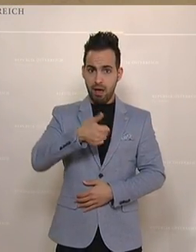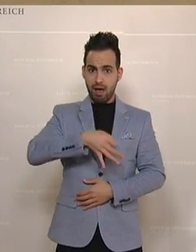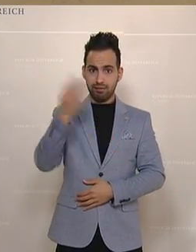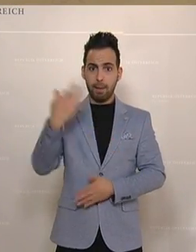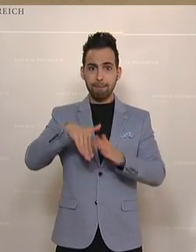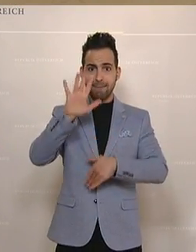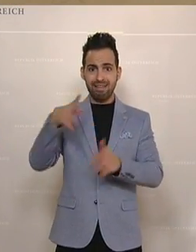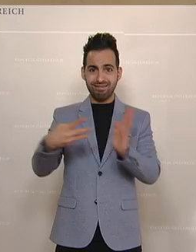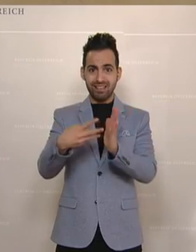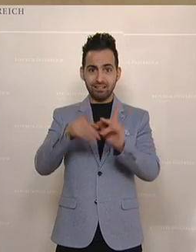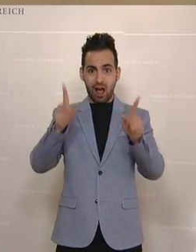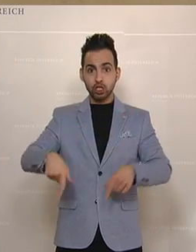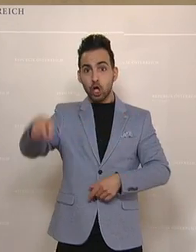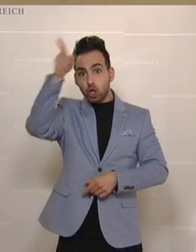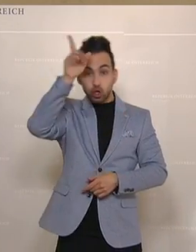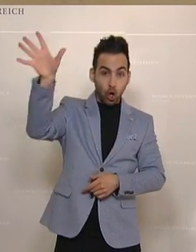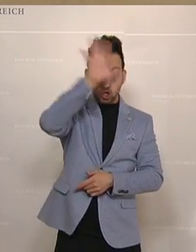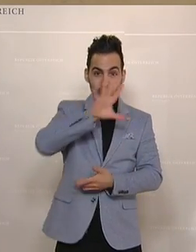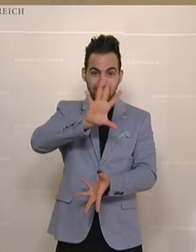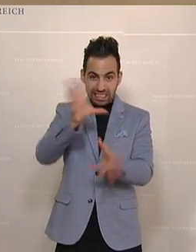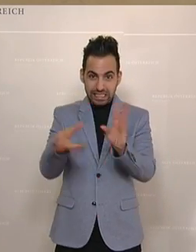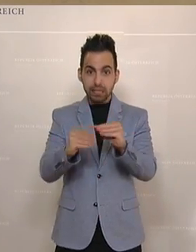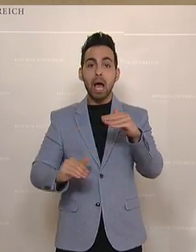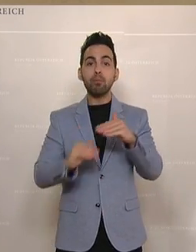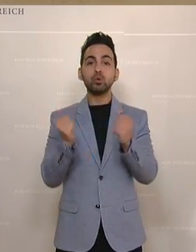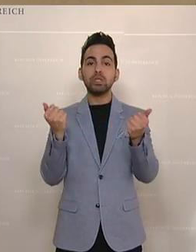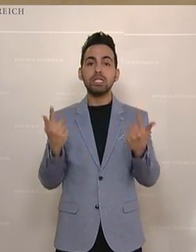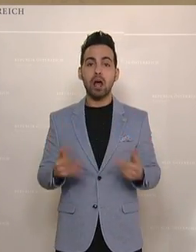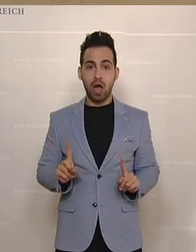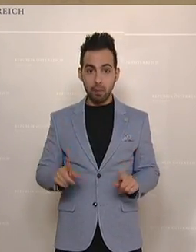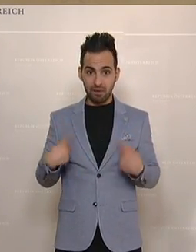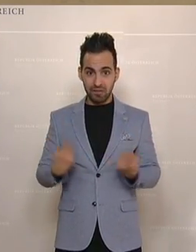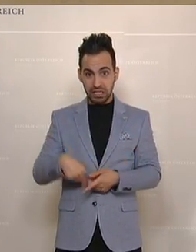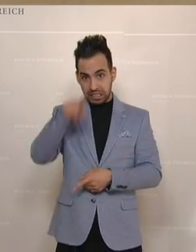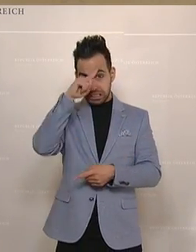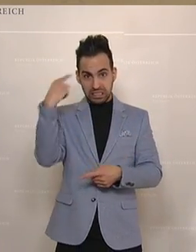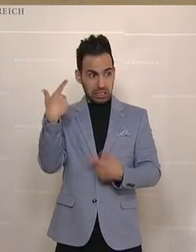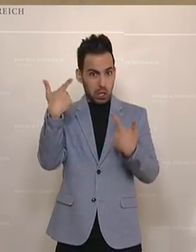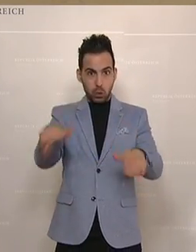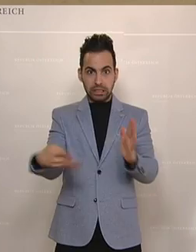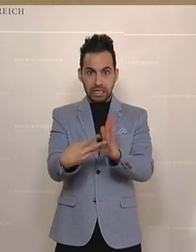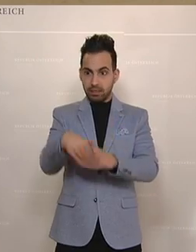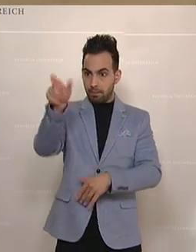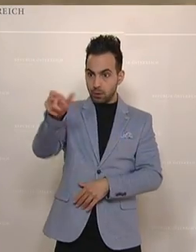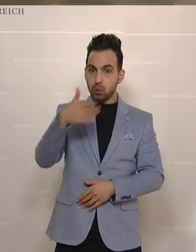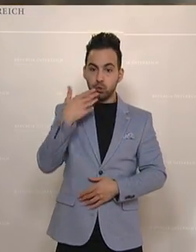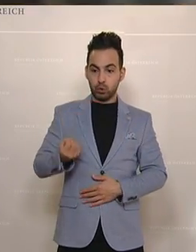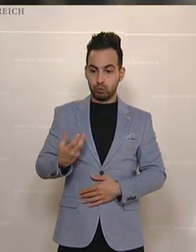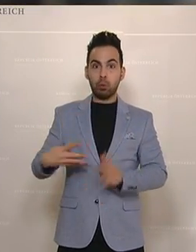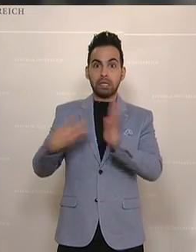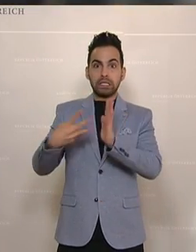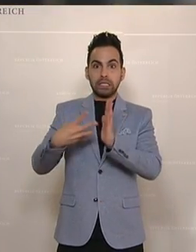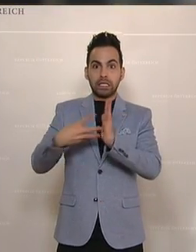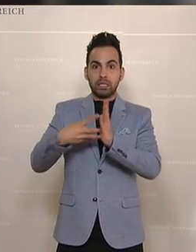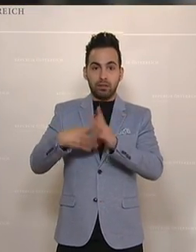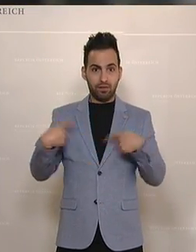mehr Tests als ganz Deutschland in absoluten Zahlen. Nur wir testen ziemlich sinnlos in diese asymptomatischen Menschen hinein. Wir